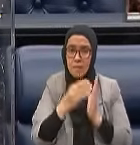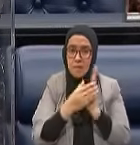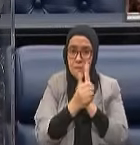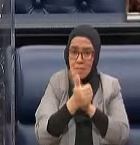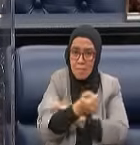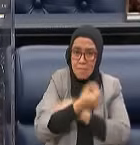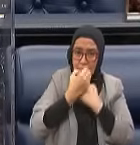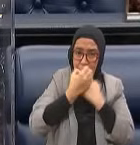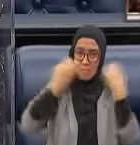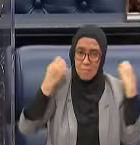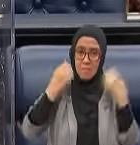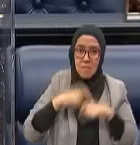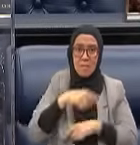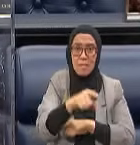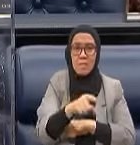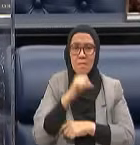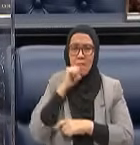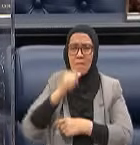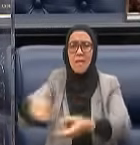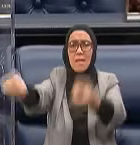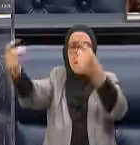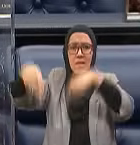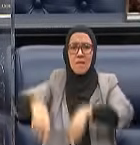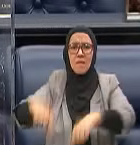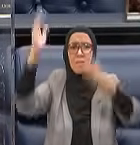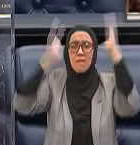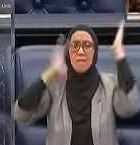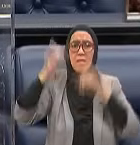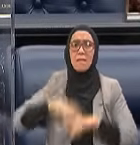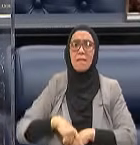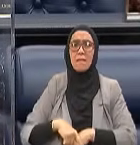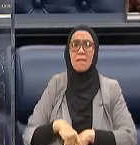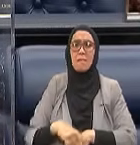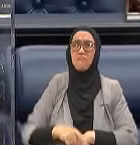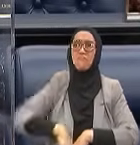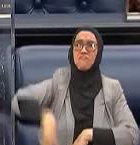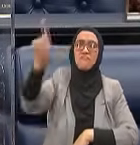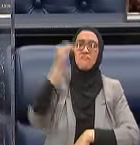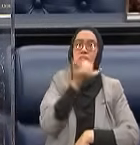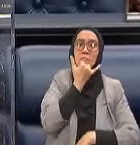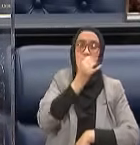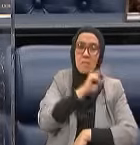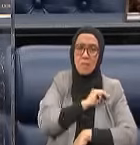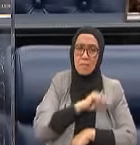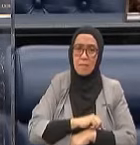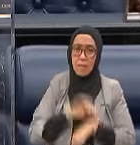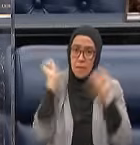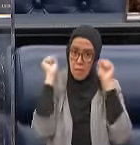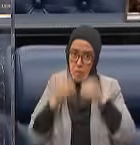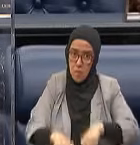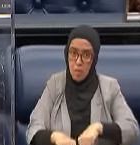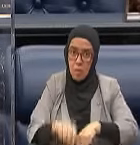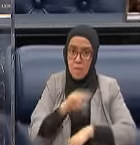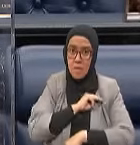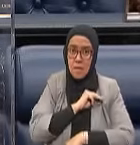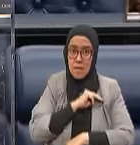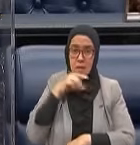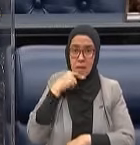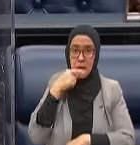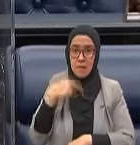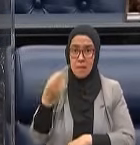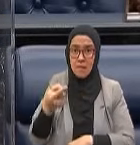negeri tidak hitam demensia dan meresahkan nyawa menteri Bolehkah yang belum menteri Sebutkan disini